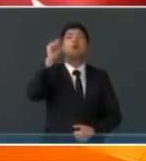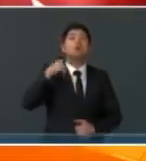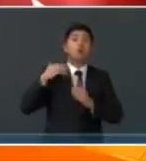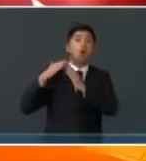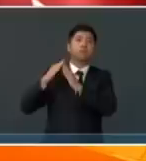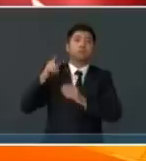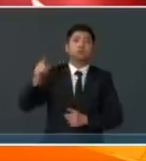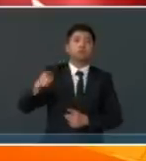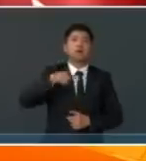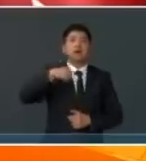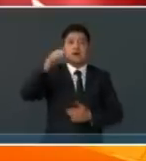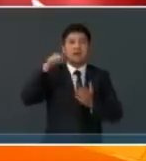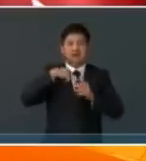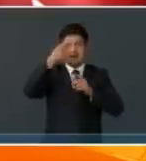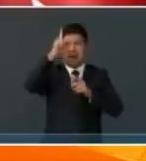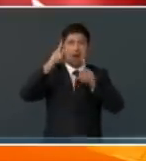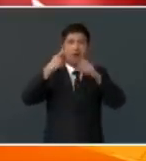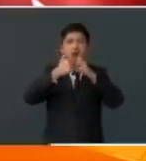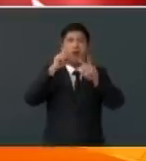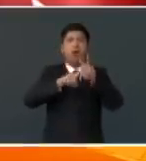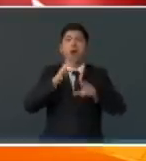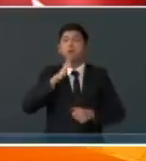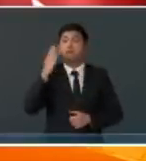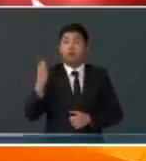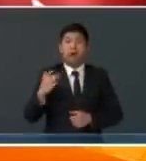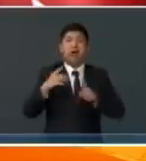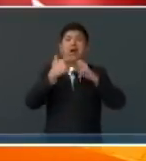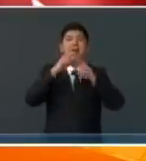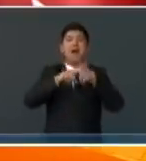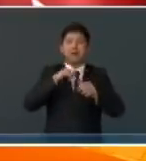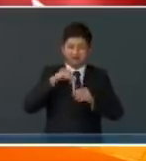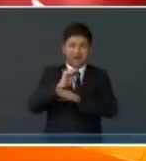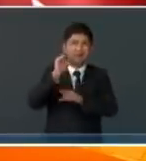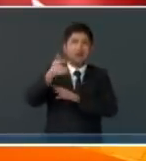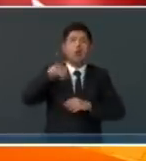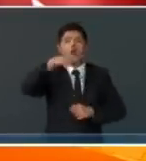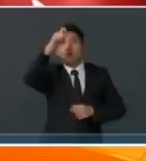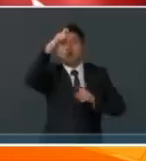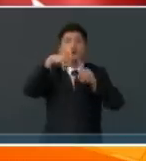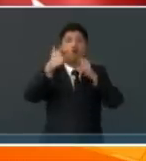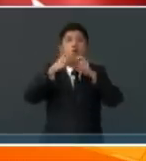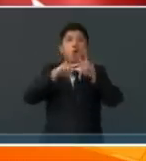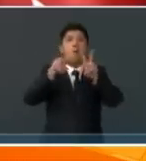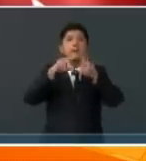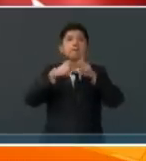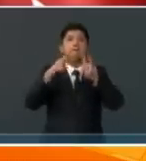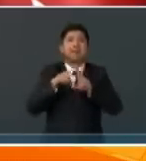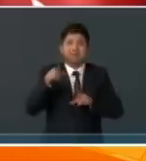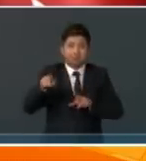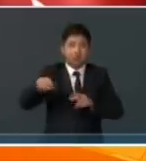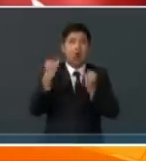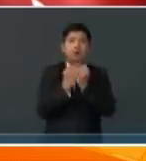komşumuz bıraktır bırak da yaşayan Türkmenler başta olmak üzere Irak'lı